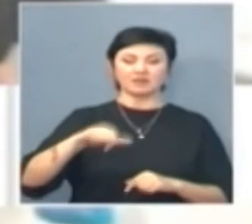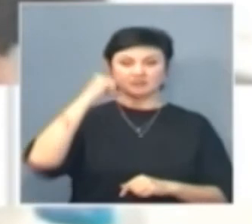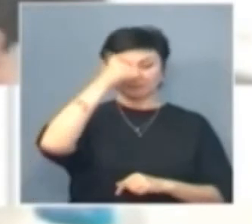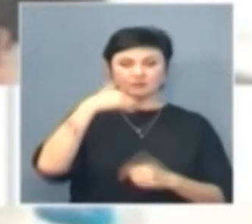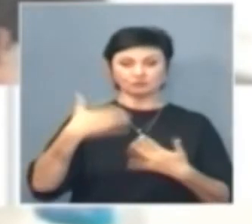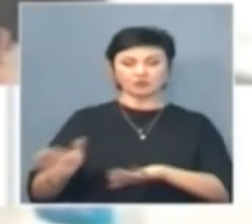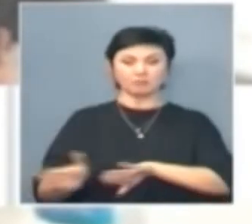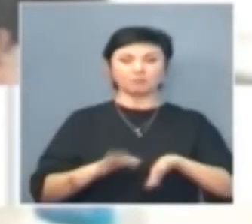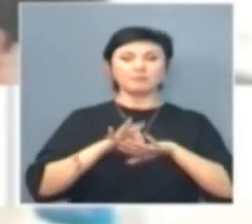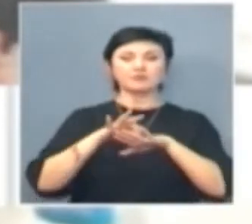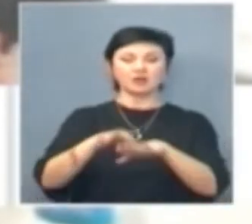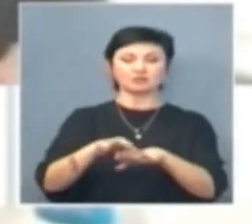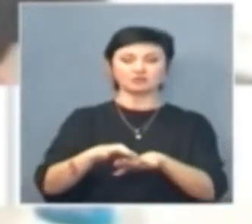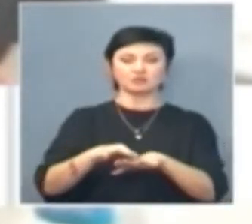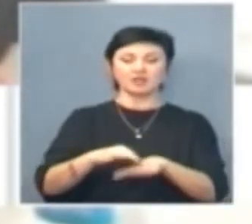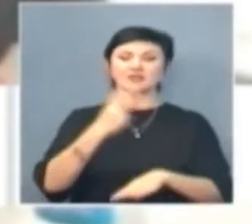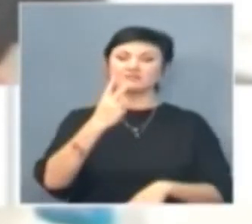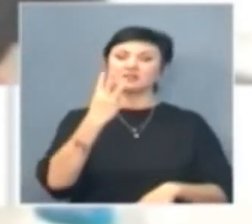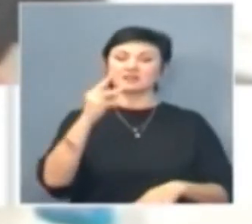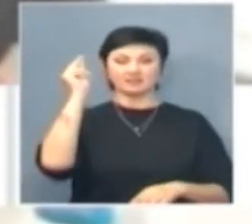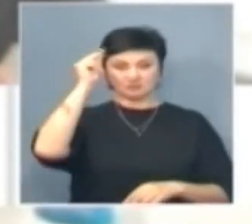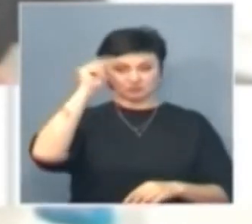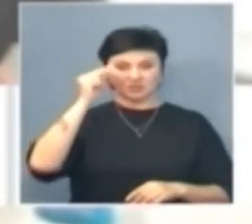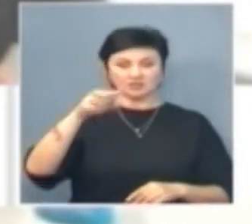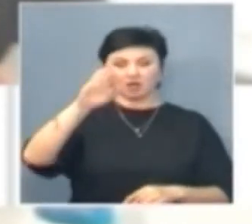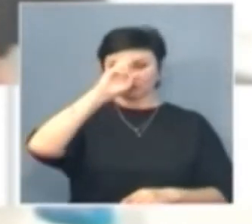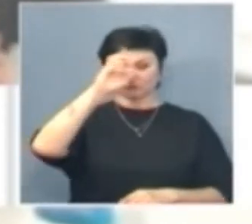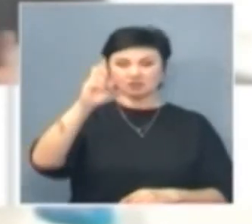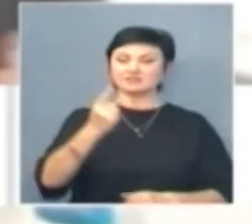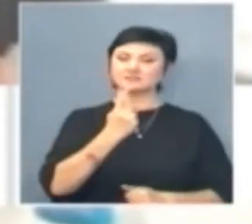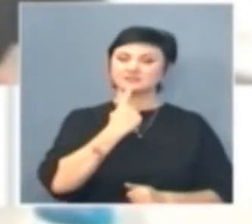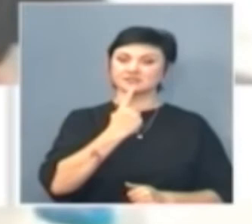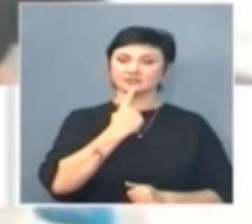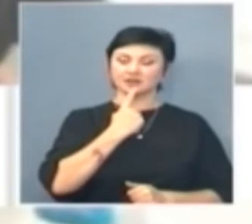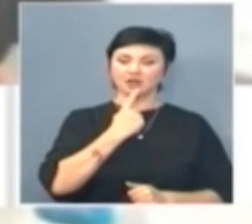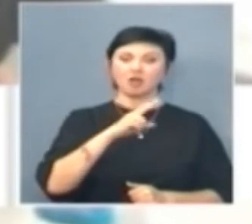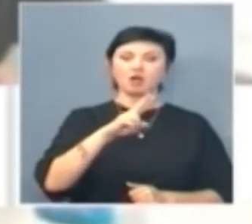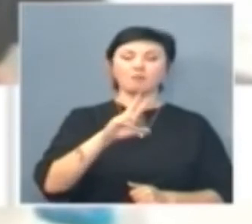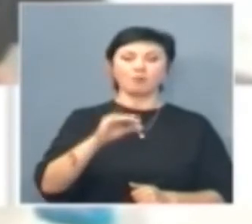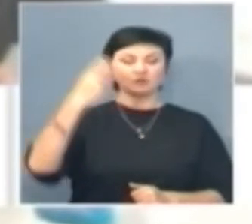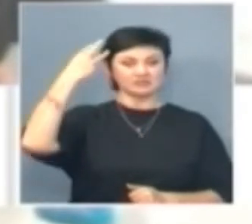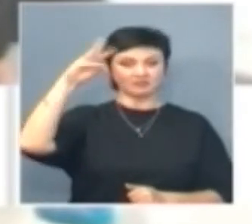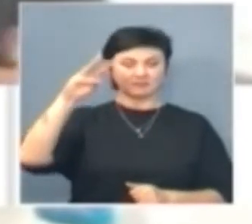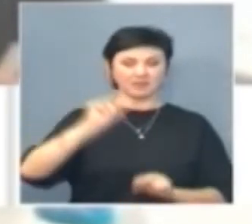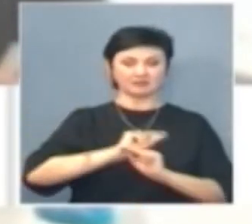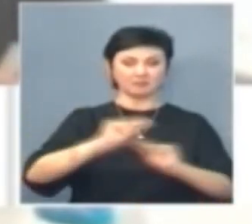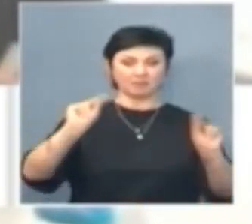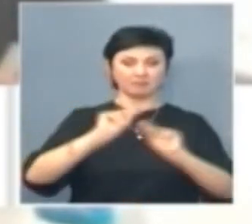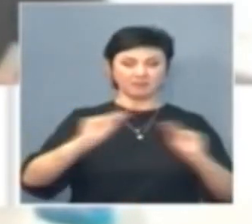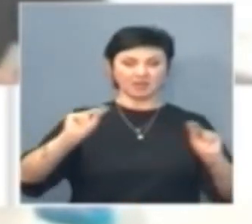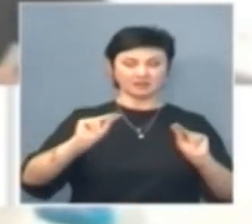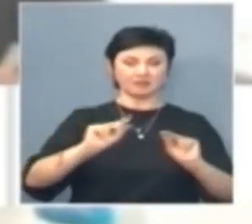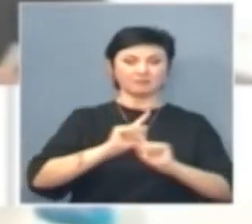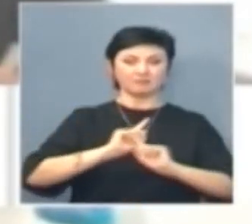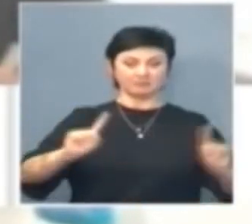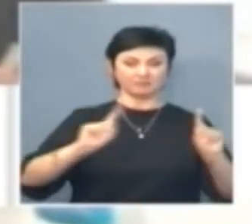уже две встречи изучения государственного языка по современным методам технологии